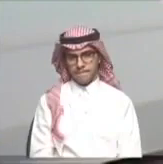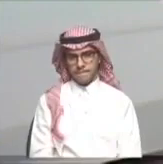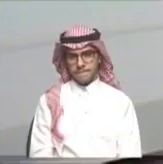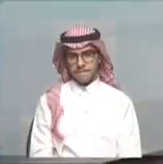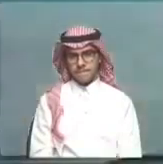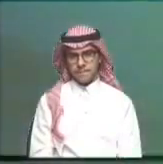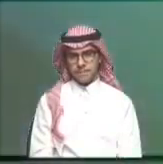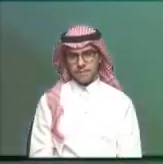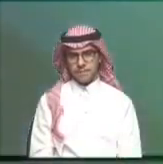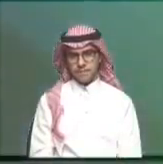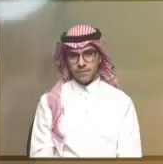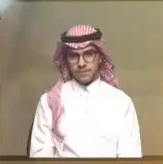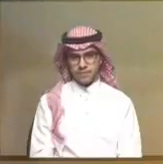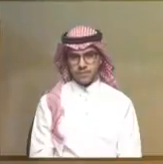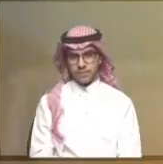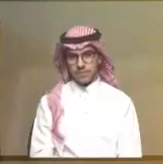عقيل.